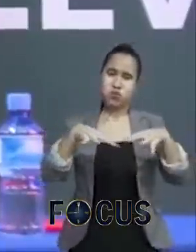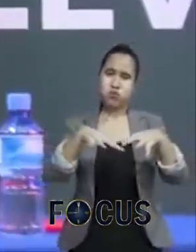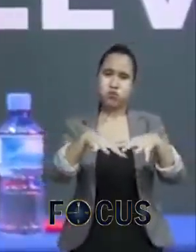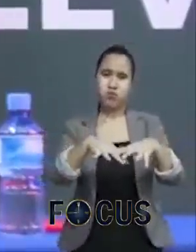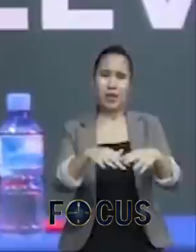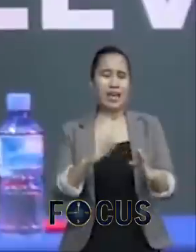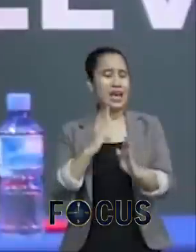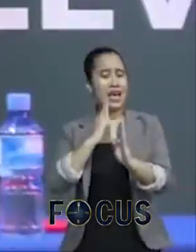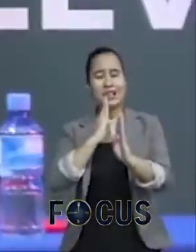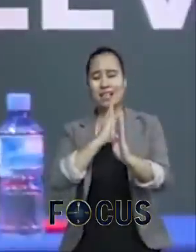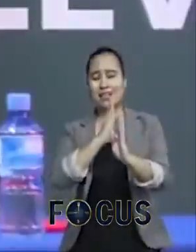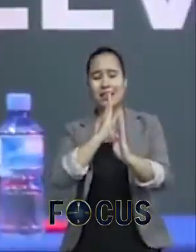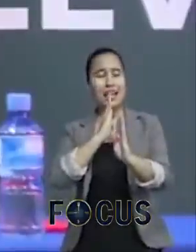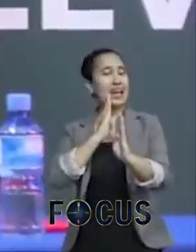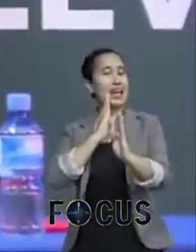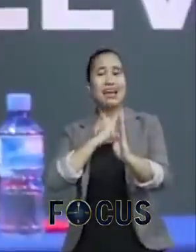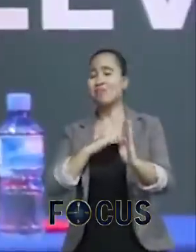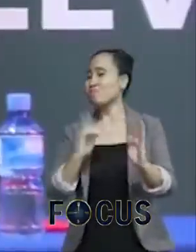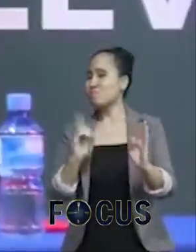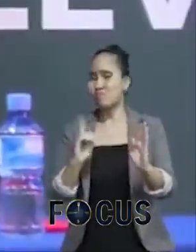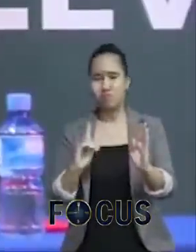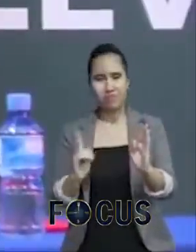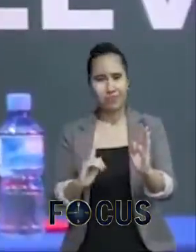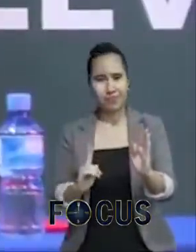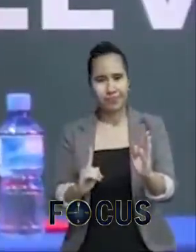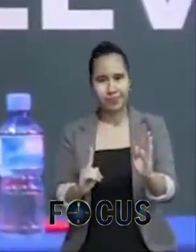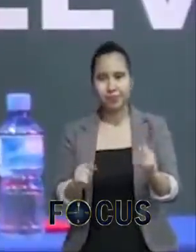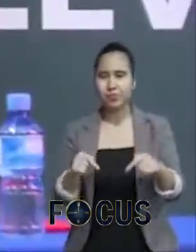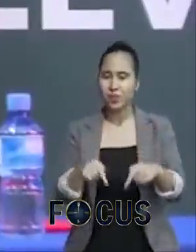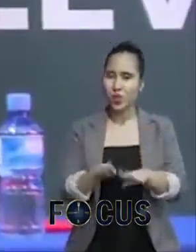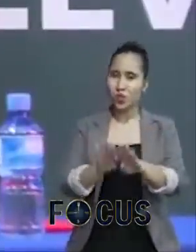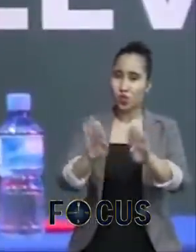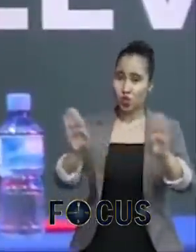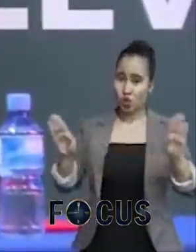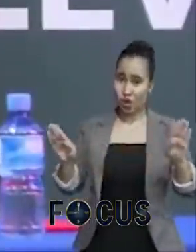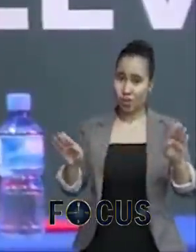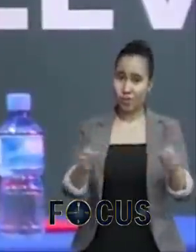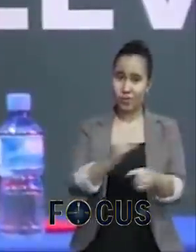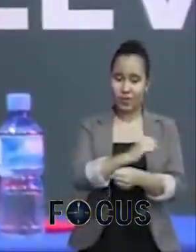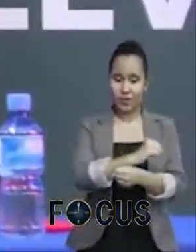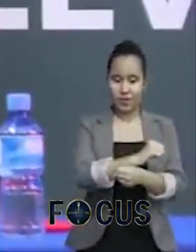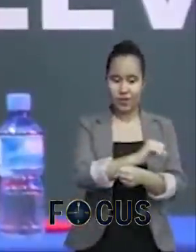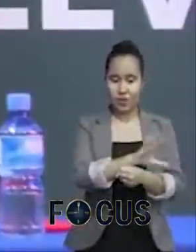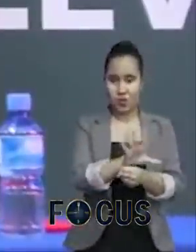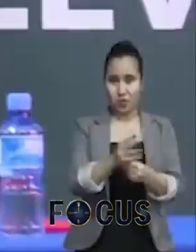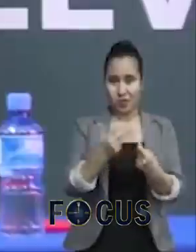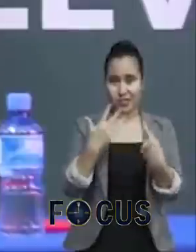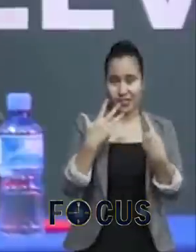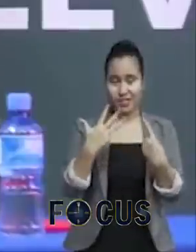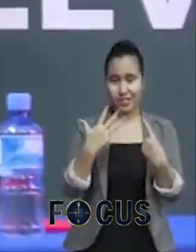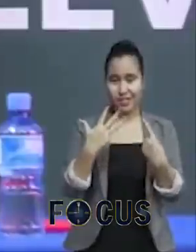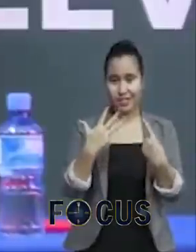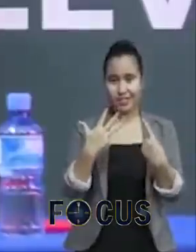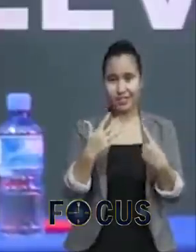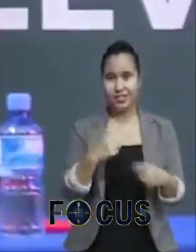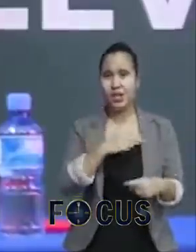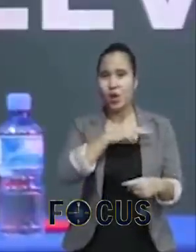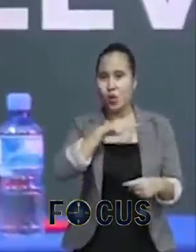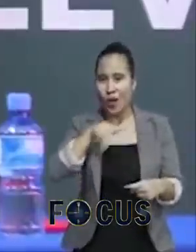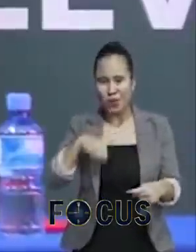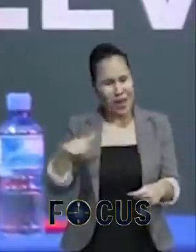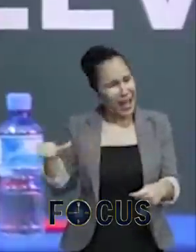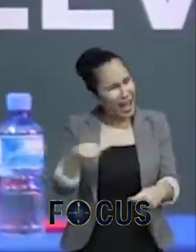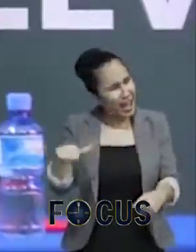van ube actie voor mek de rei. Zo, u kan voorkomen a verspreiding voor COVID-19, dus we zal doen tap